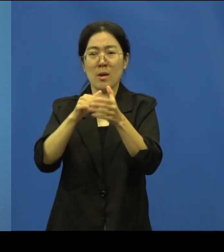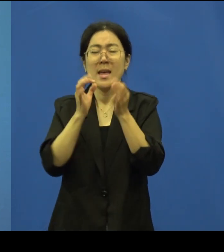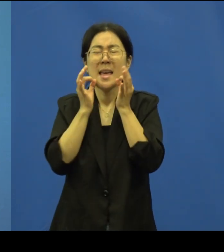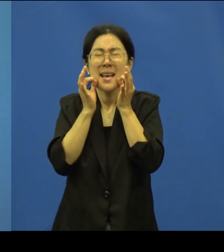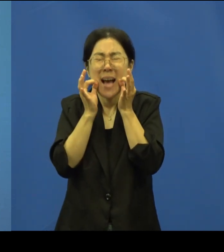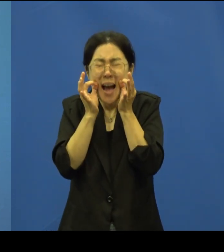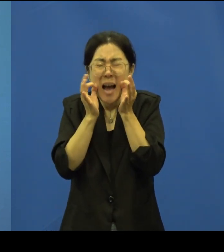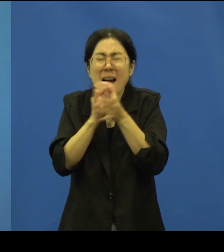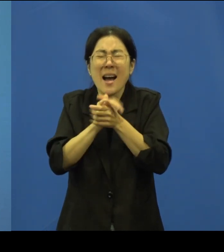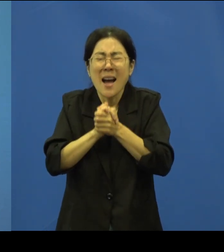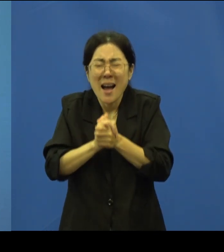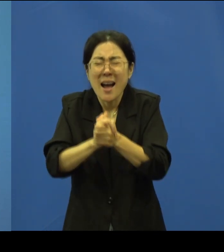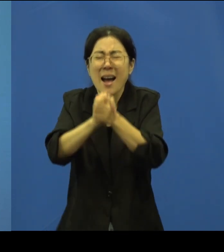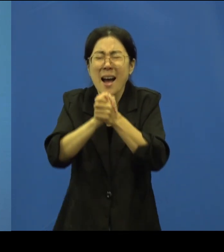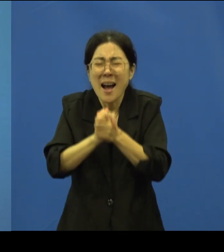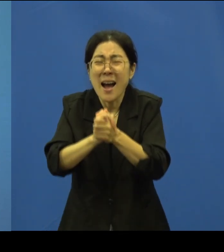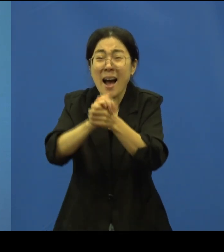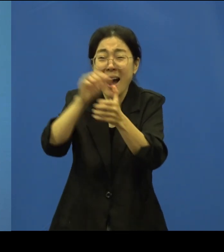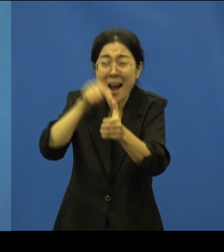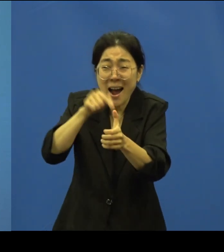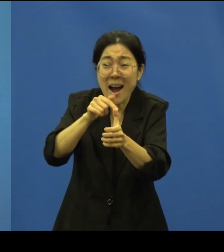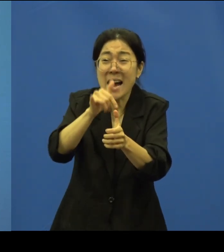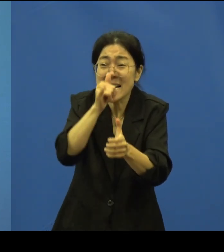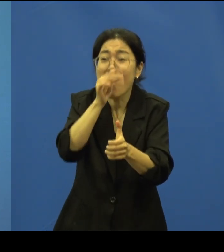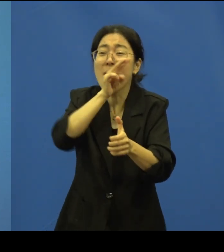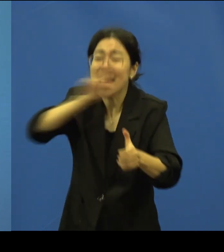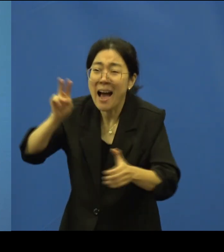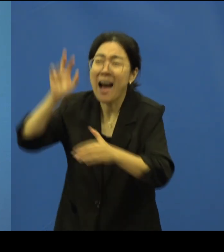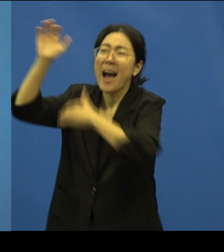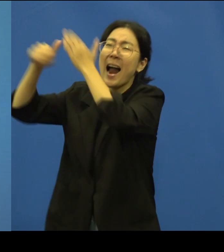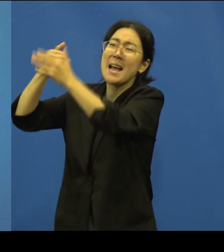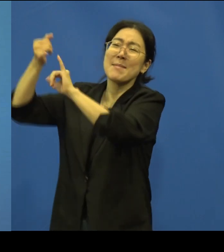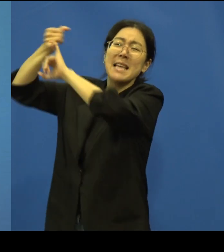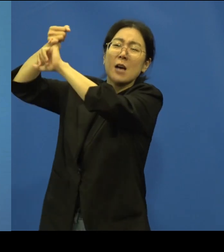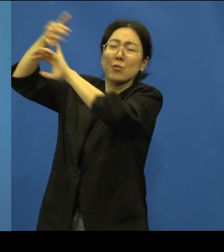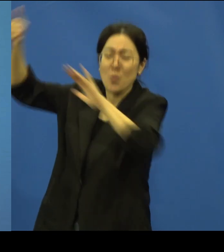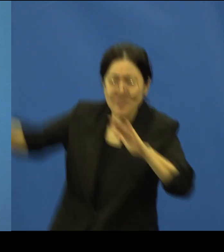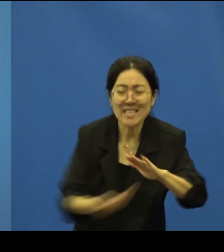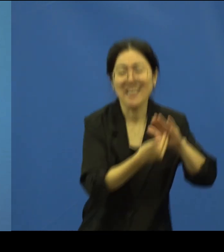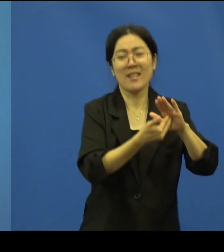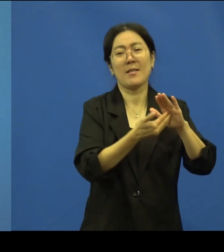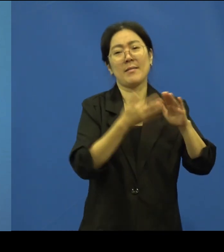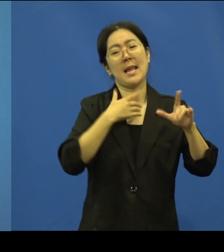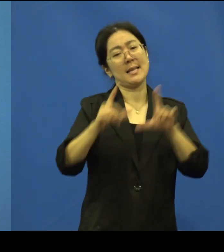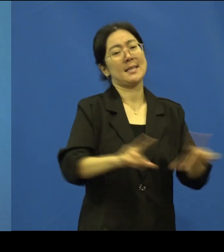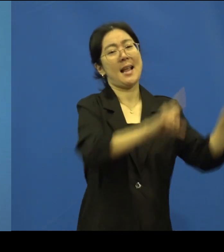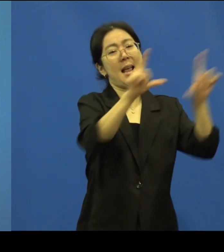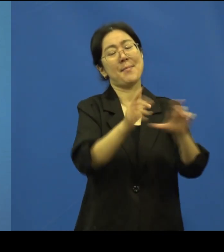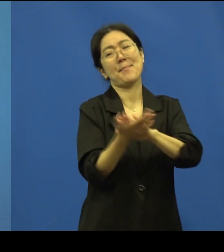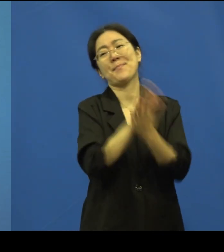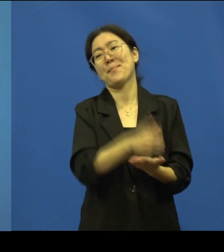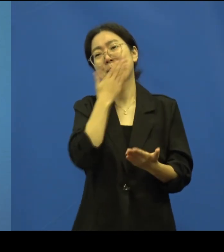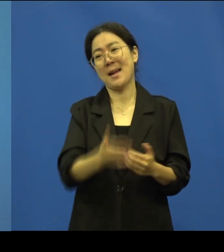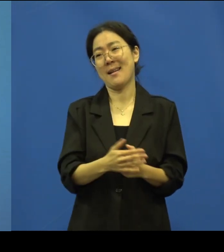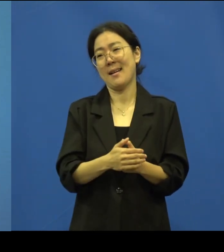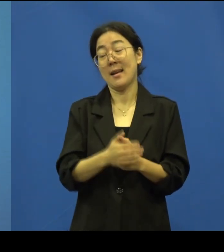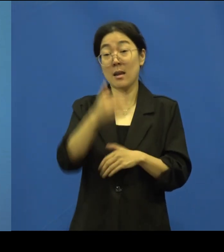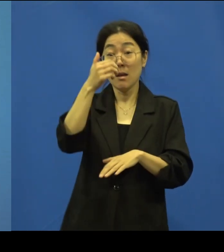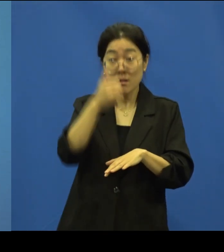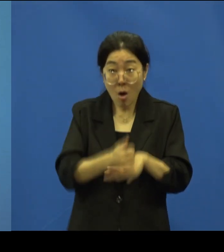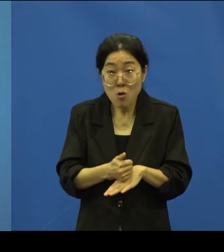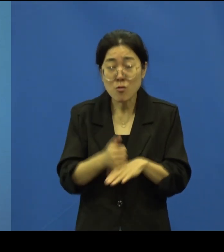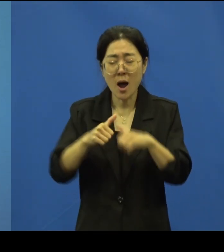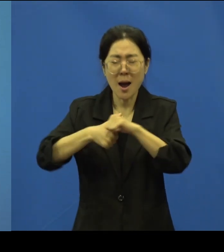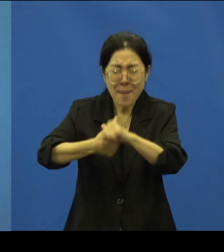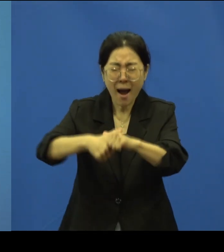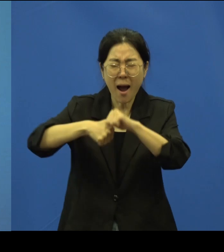간절한 기도의 씨름이었던 것이고, 그 밤에 모든 상황이 역전되는